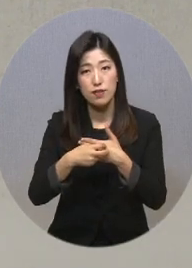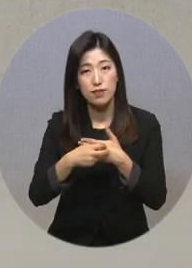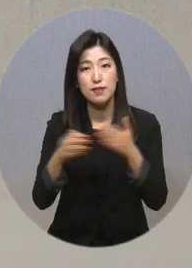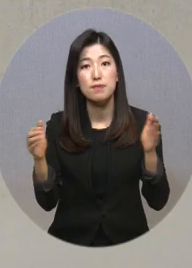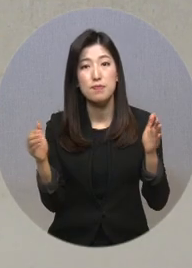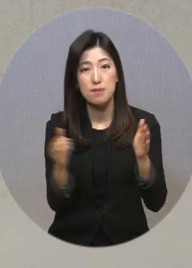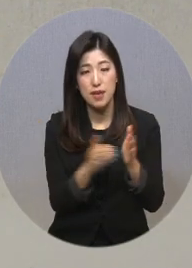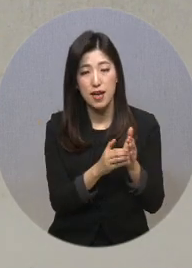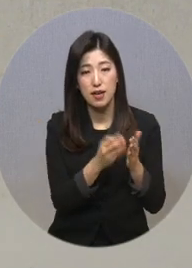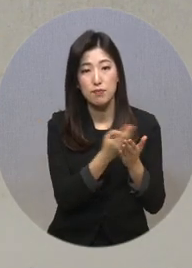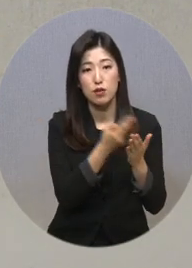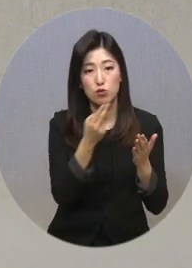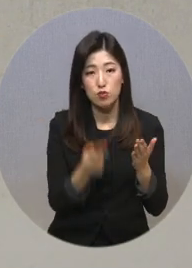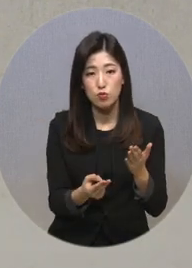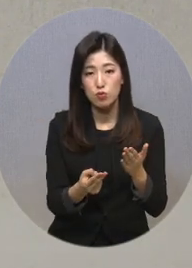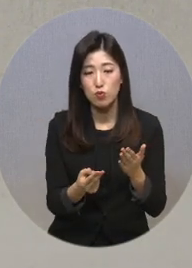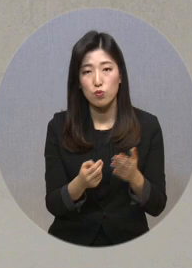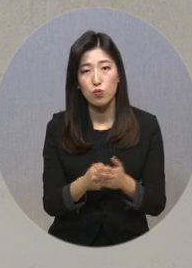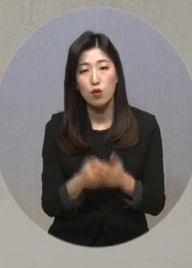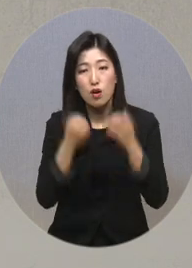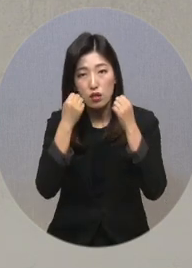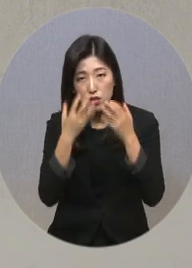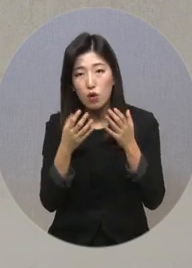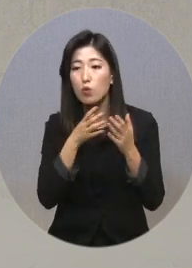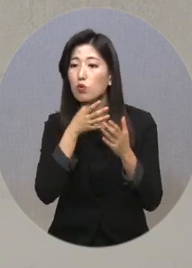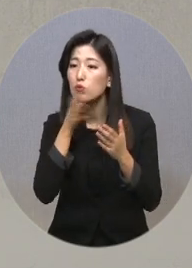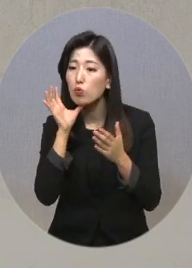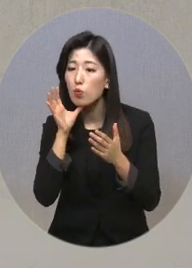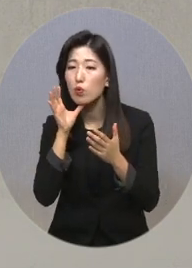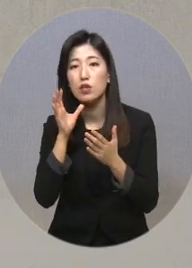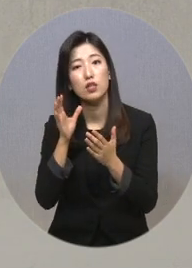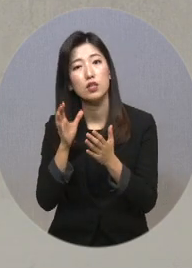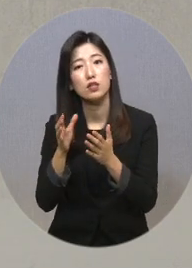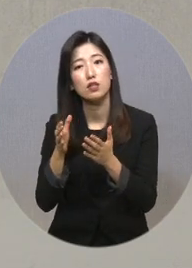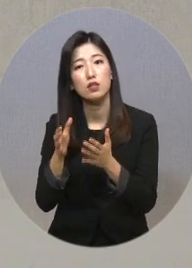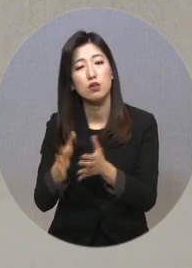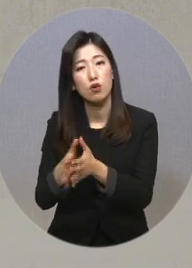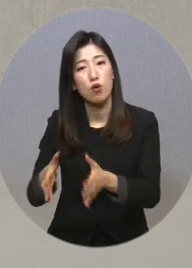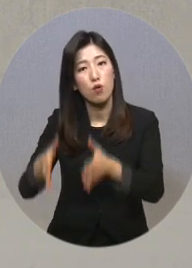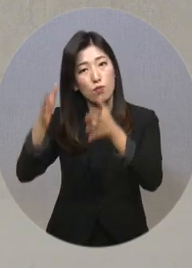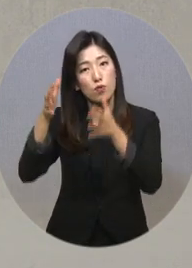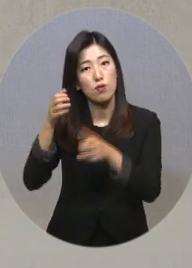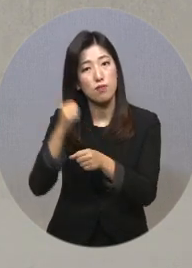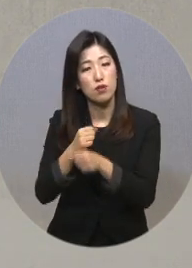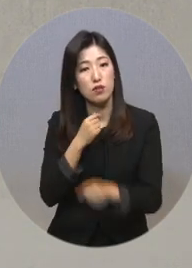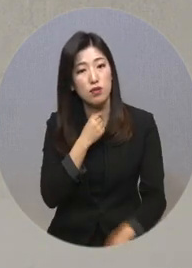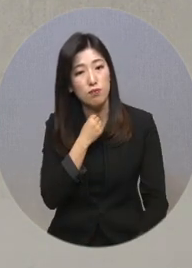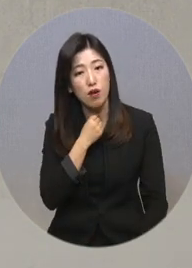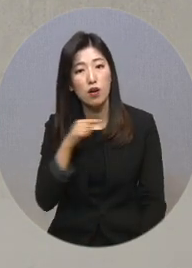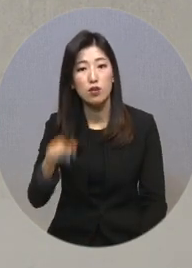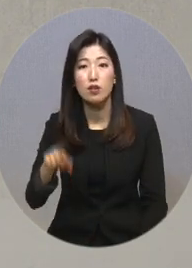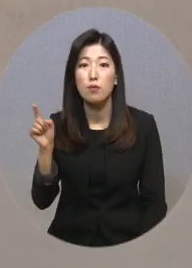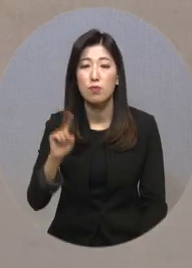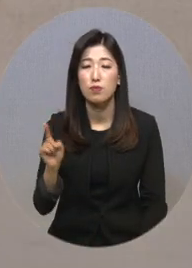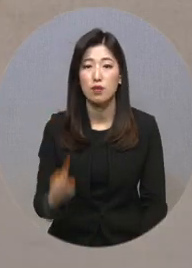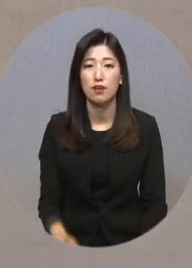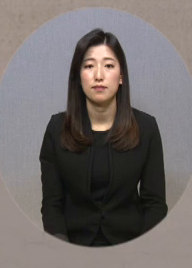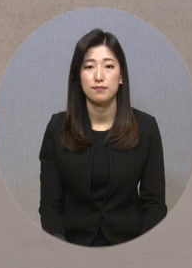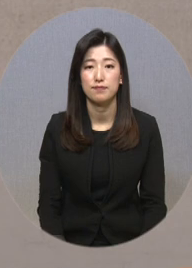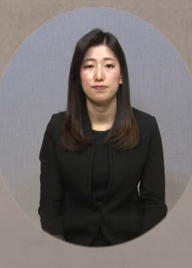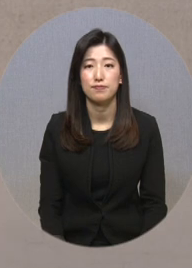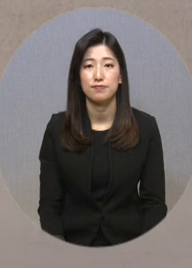새로운 개념의 실버타운을 추진 중에 계신다고 들었습니다. 네. 이 새로운 실버타운이라는 게 어떤 개념인가요?